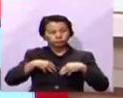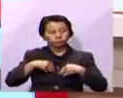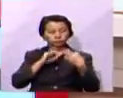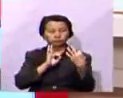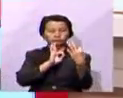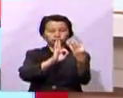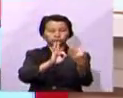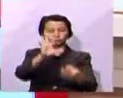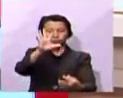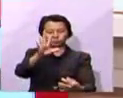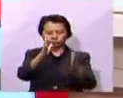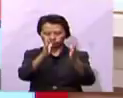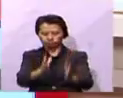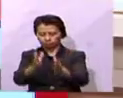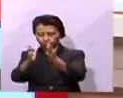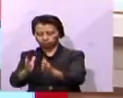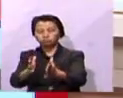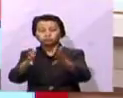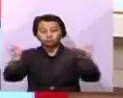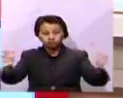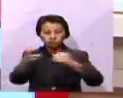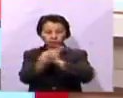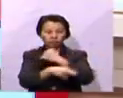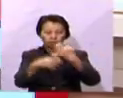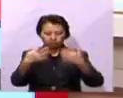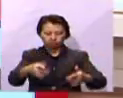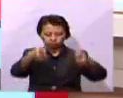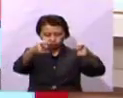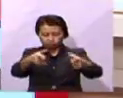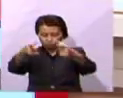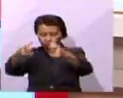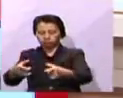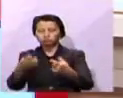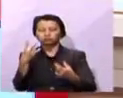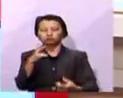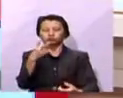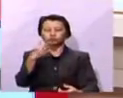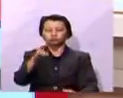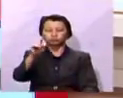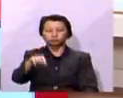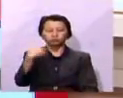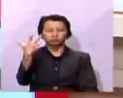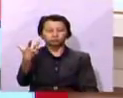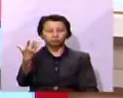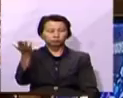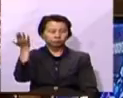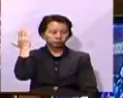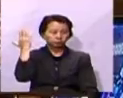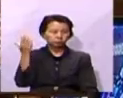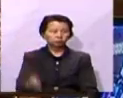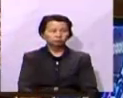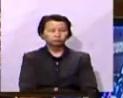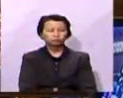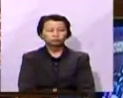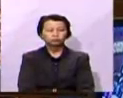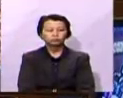menghadap 5 pembesar negeri selepas pemasyuran gelaran pada 17 Mac lalu.